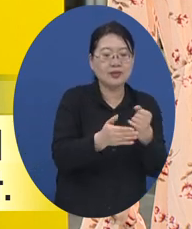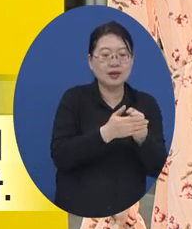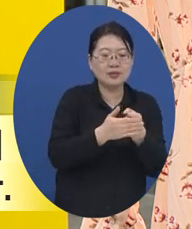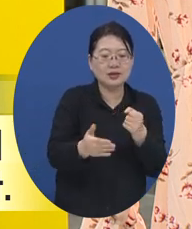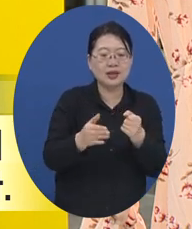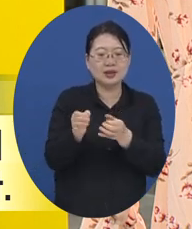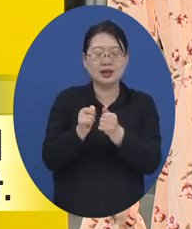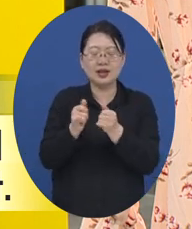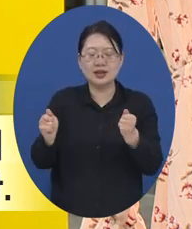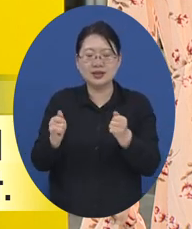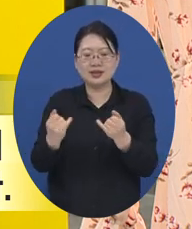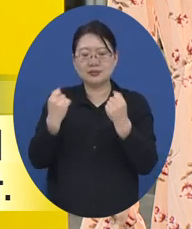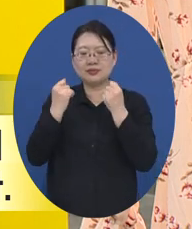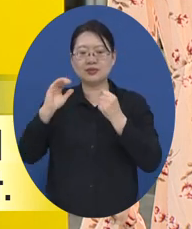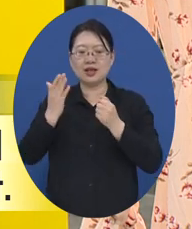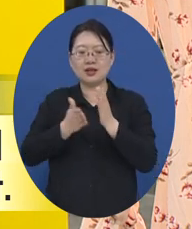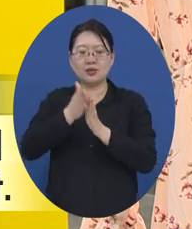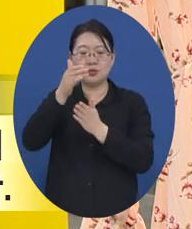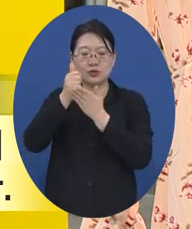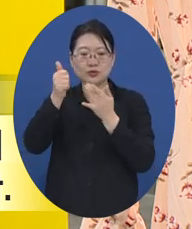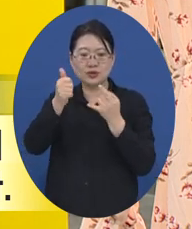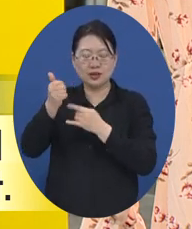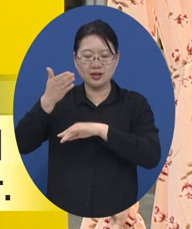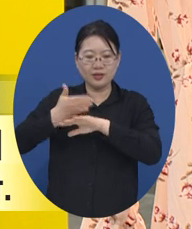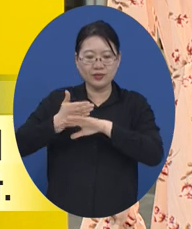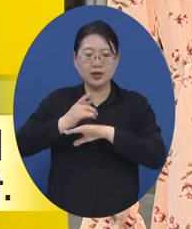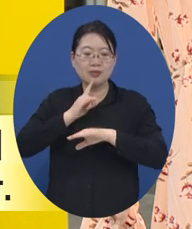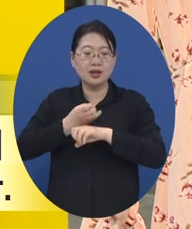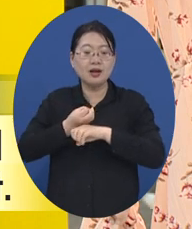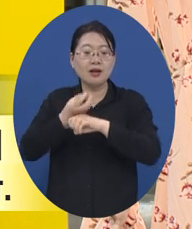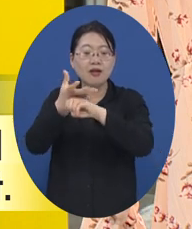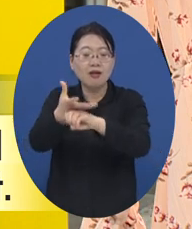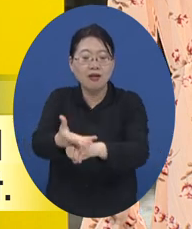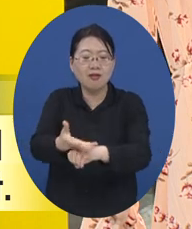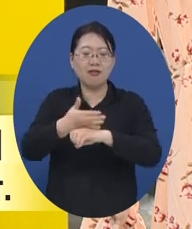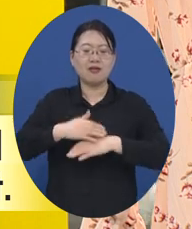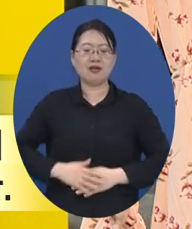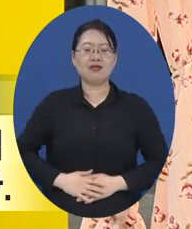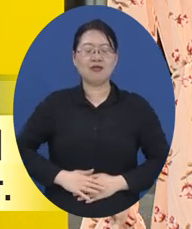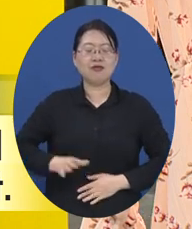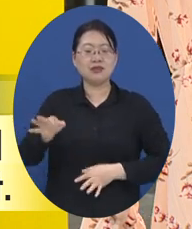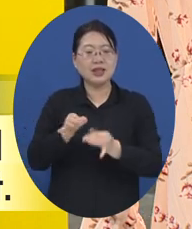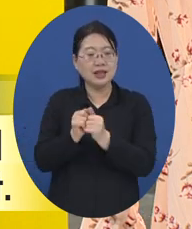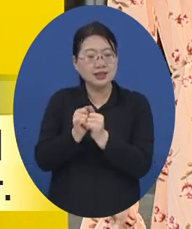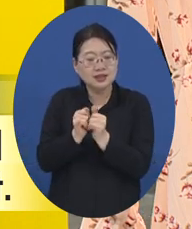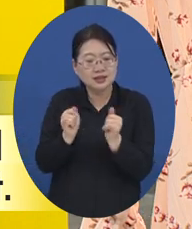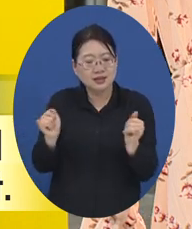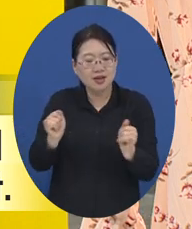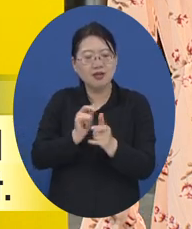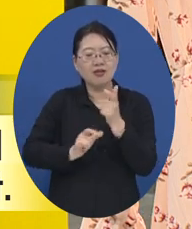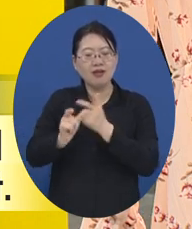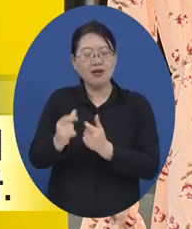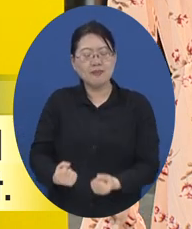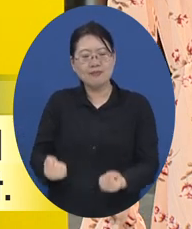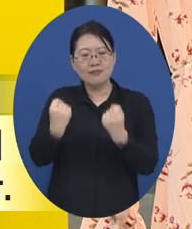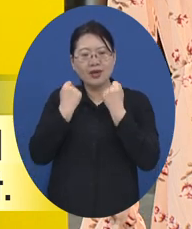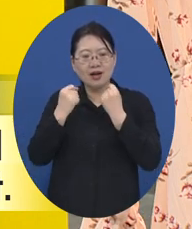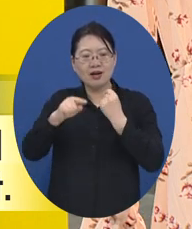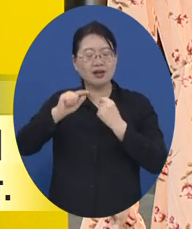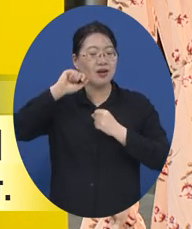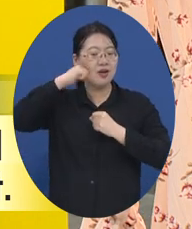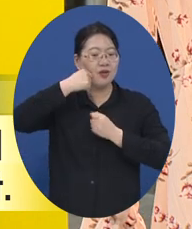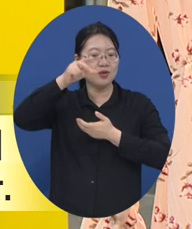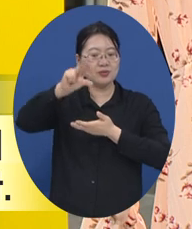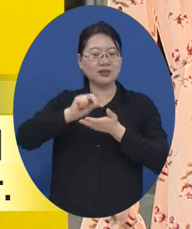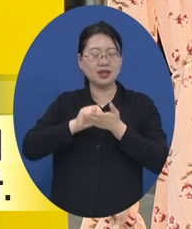됩니다 건물 주인님께 다시 한번 감사 드리면서 우리 상의 늪 쏙 더욱 힘을 내서